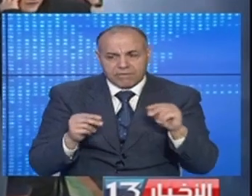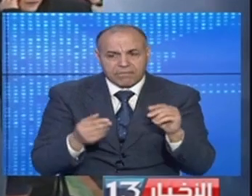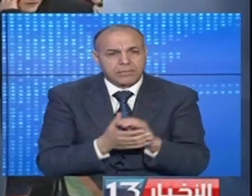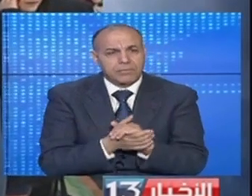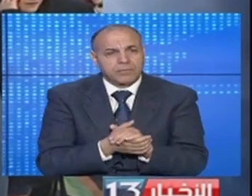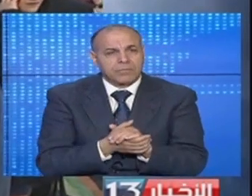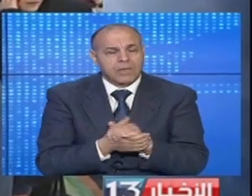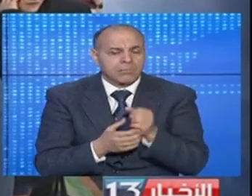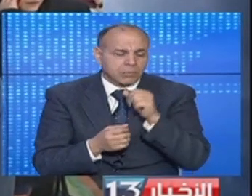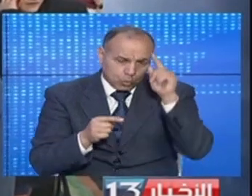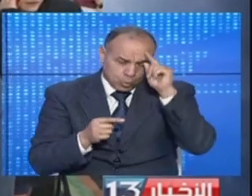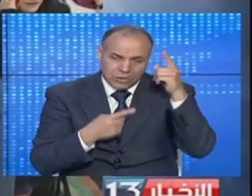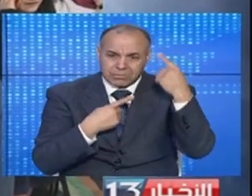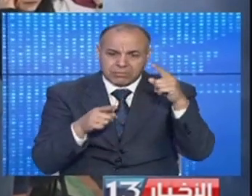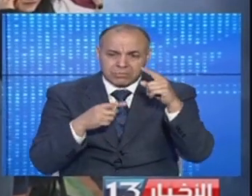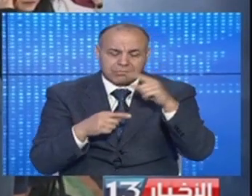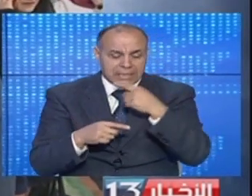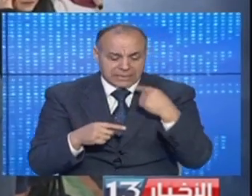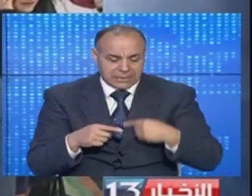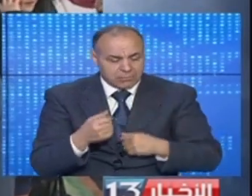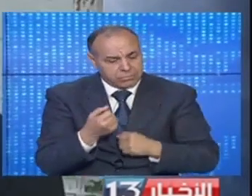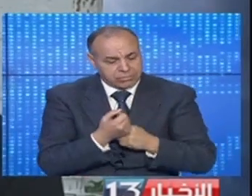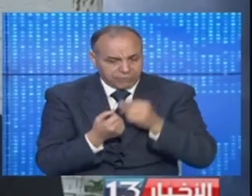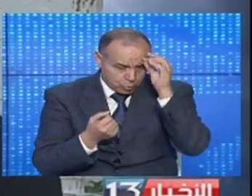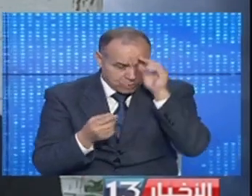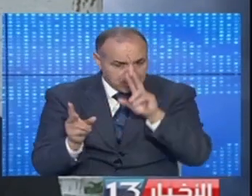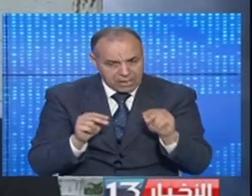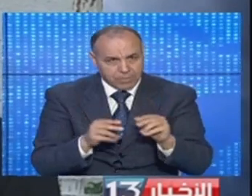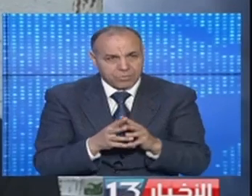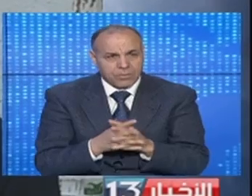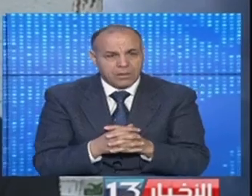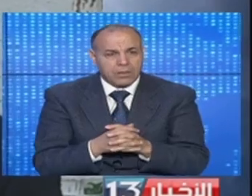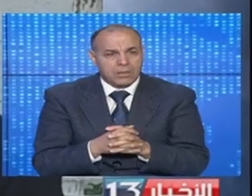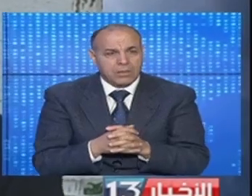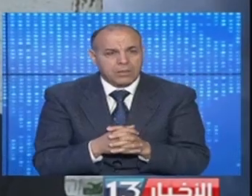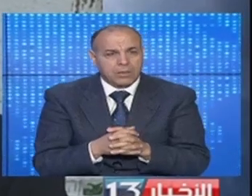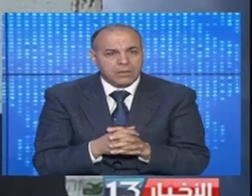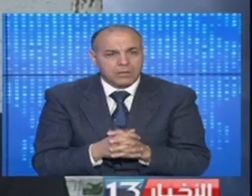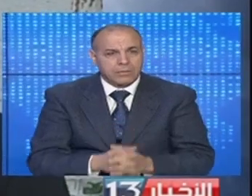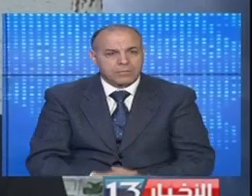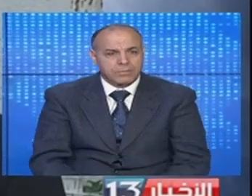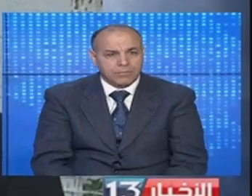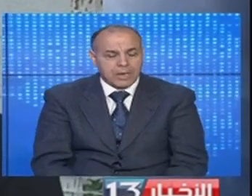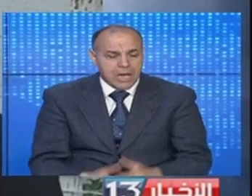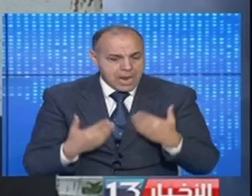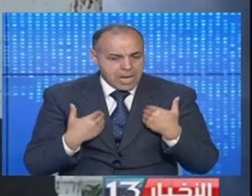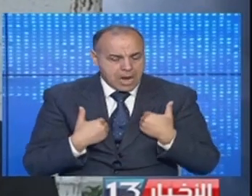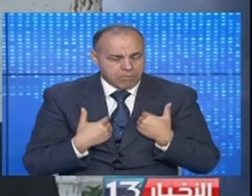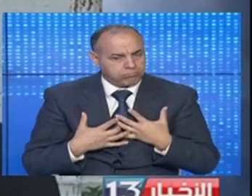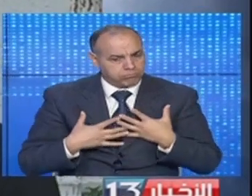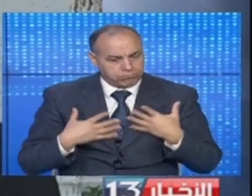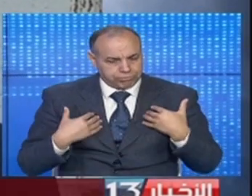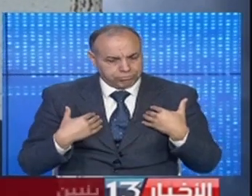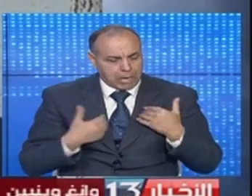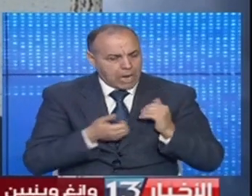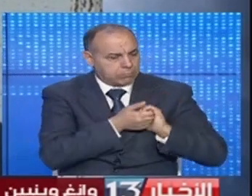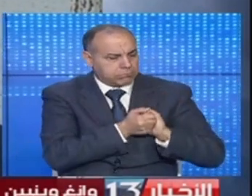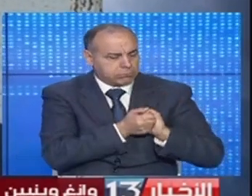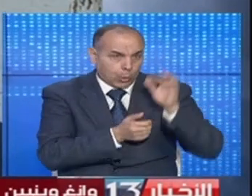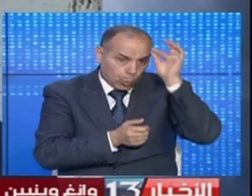النشيد الوطني السياسيه التونسي نحن في الاصدقاء